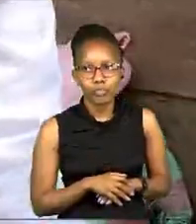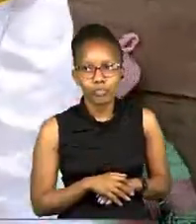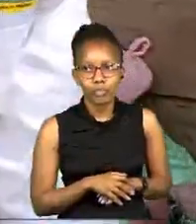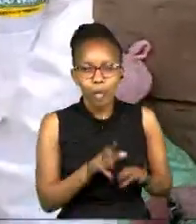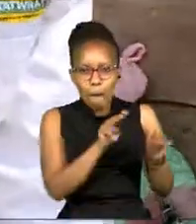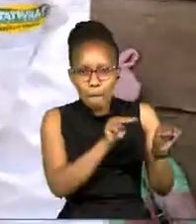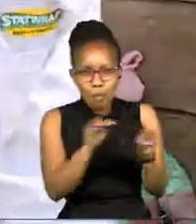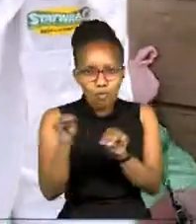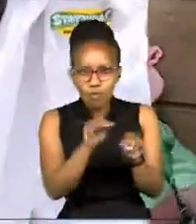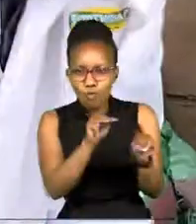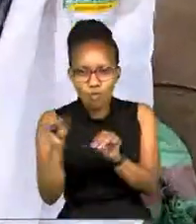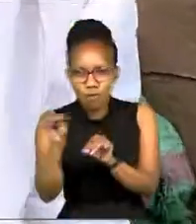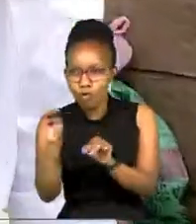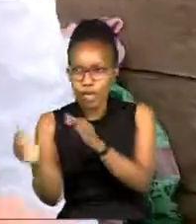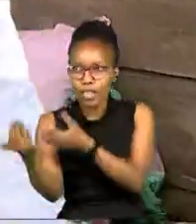unahamisha asubuhi.